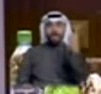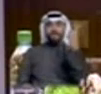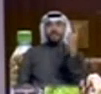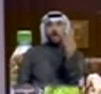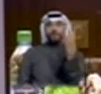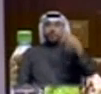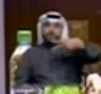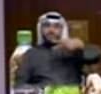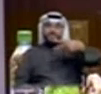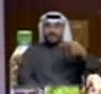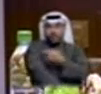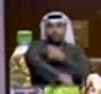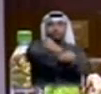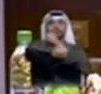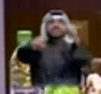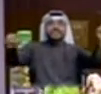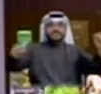مستشفى، وحفر